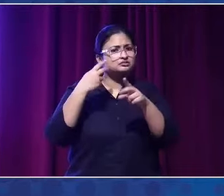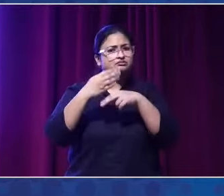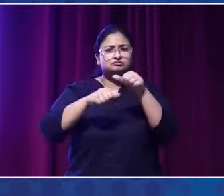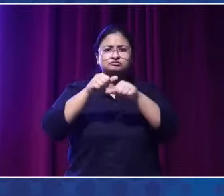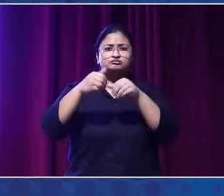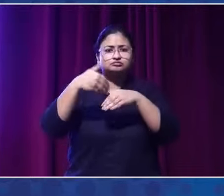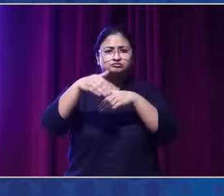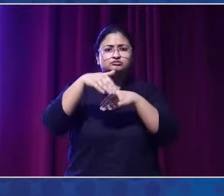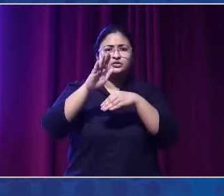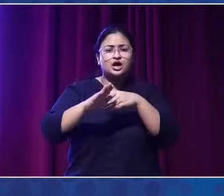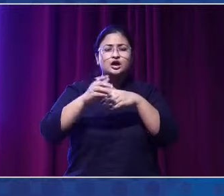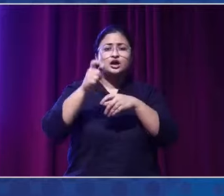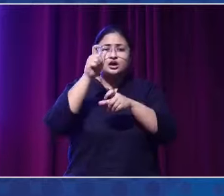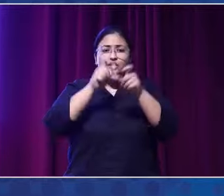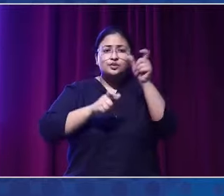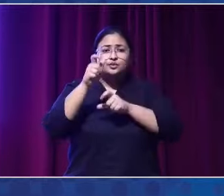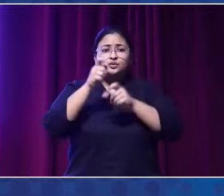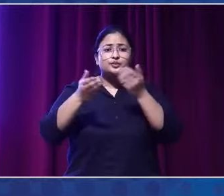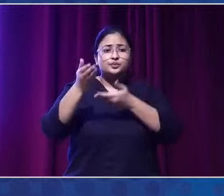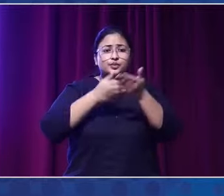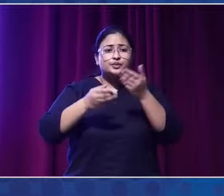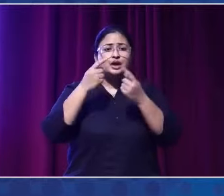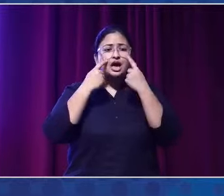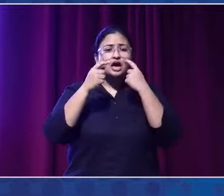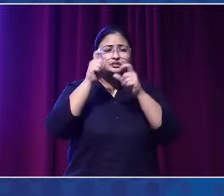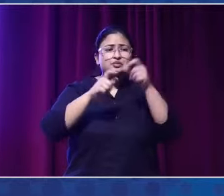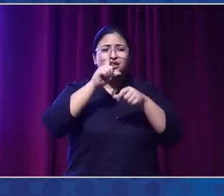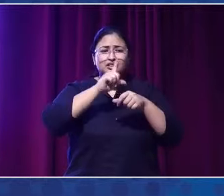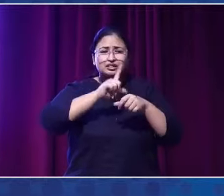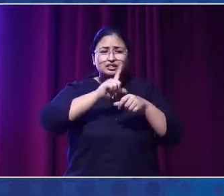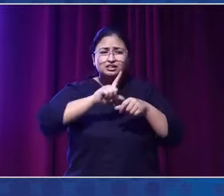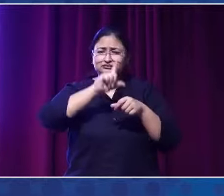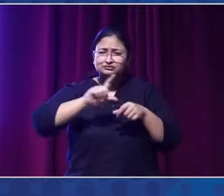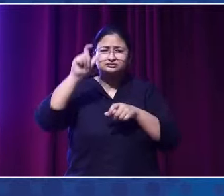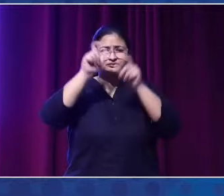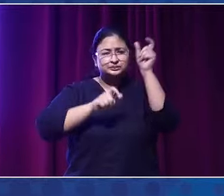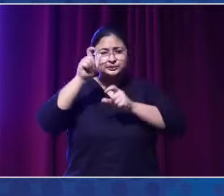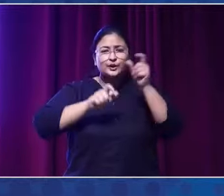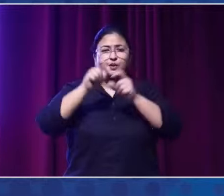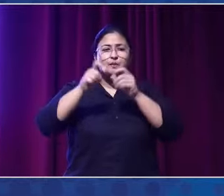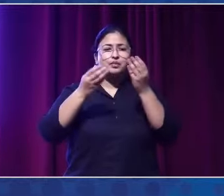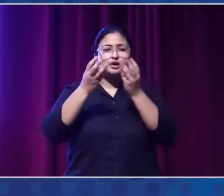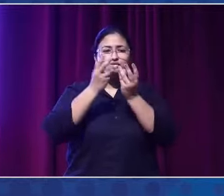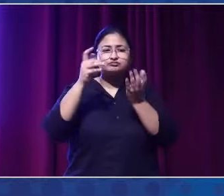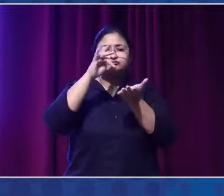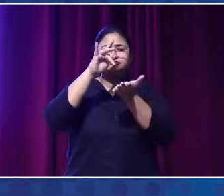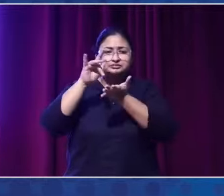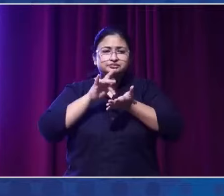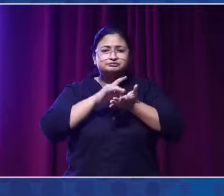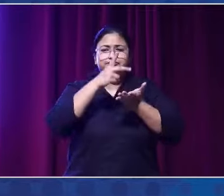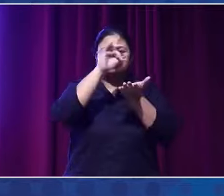इन अंडर द आईज ऑफ लैक्स एंड लैक्स ऑफ पर्संस ड्रॉन फ्रॉम डिफरेंट डिफरेंट